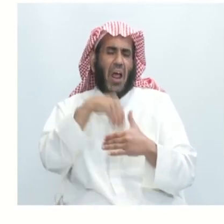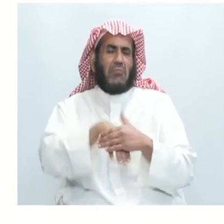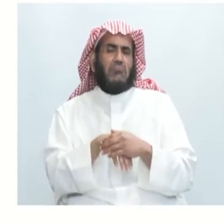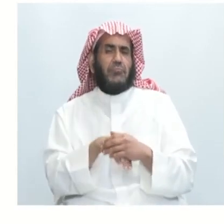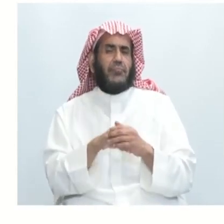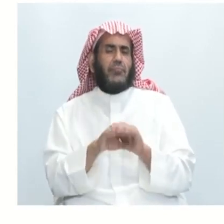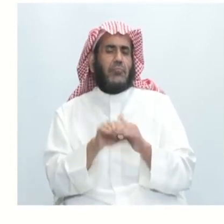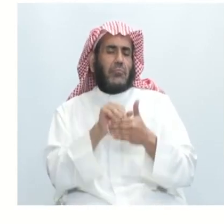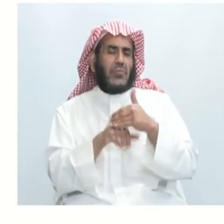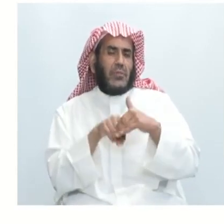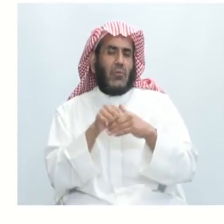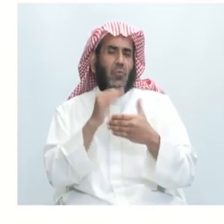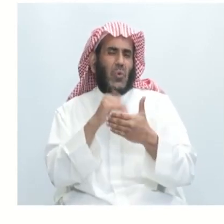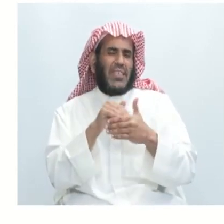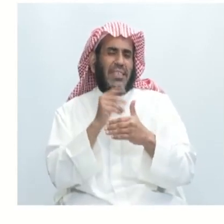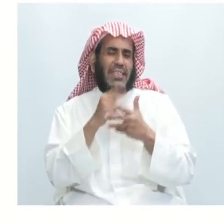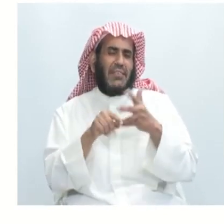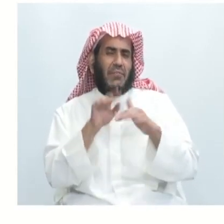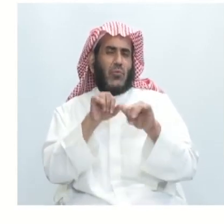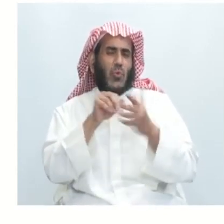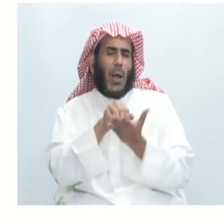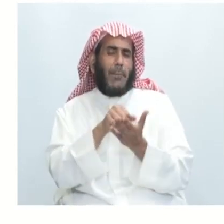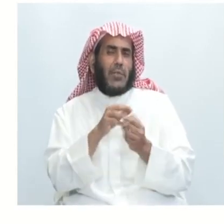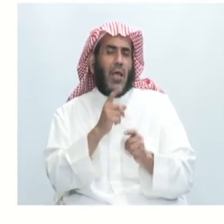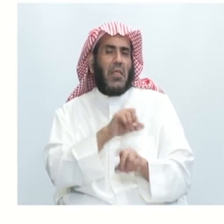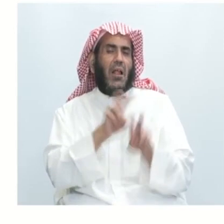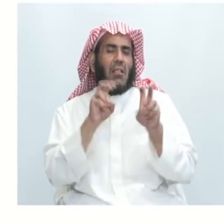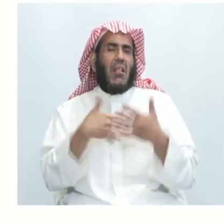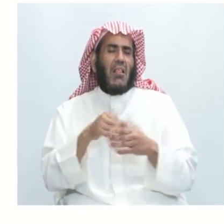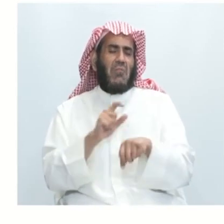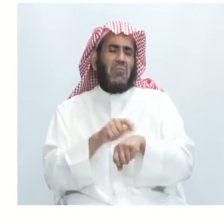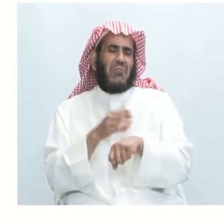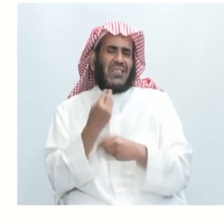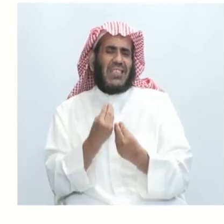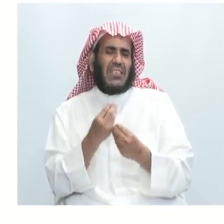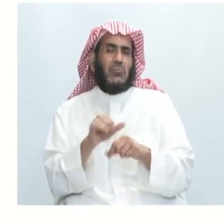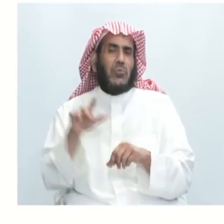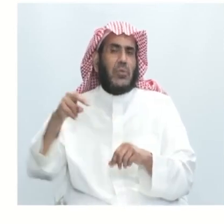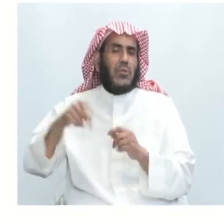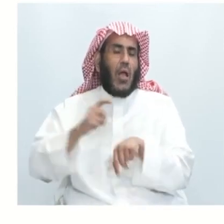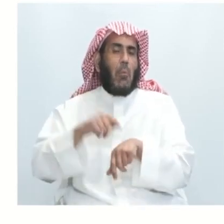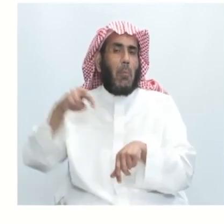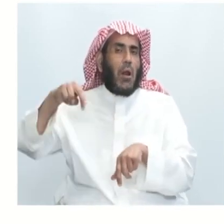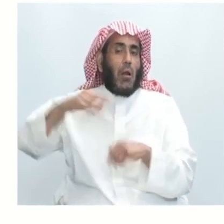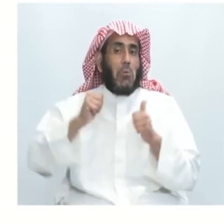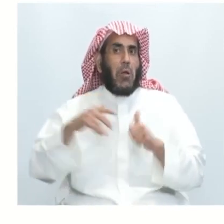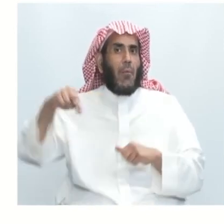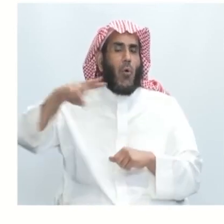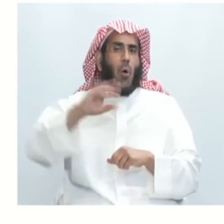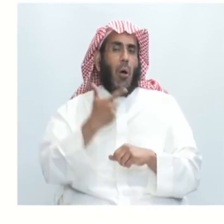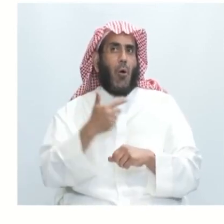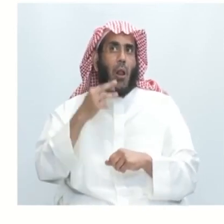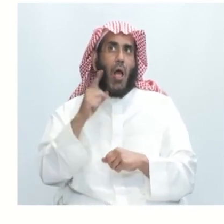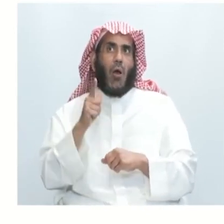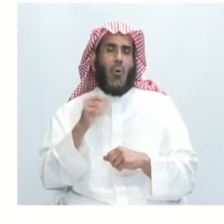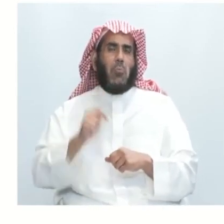واخفى جزءا منه في التراب انتظر الظريف وقتا يسيرا وعندما مر الغني امامه قال له